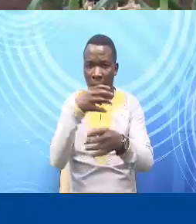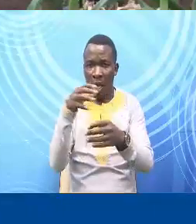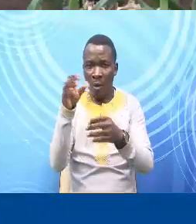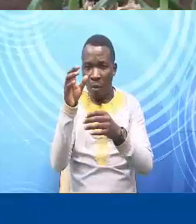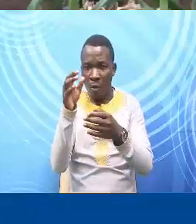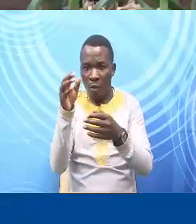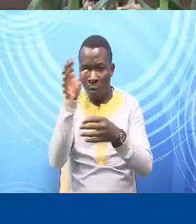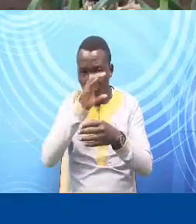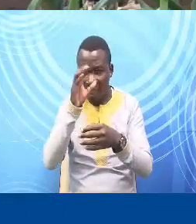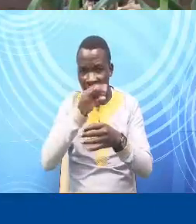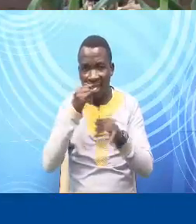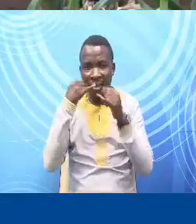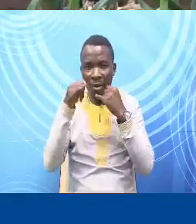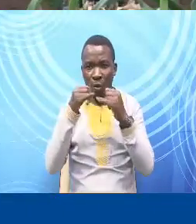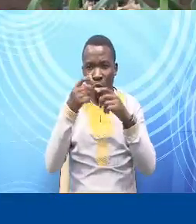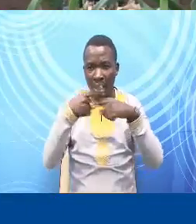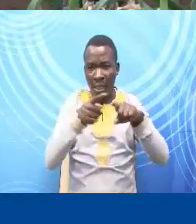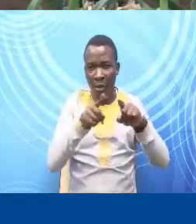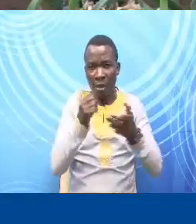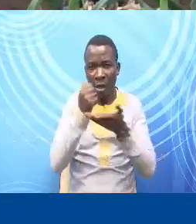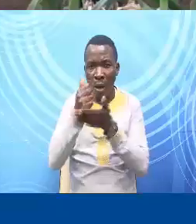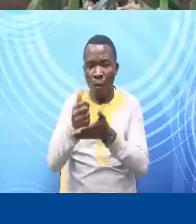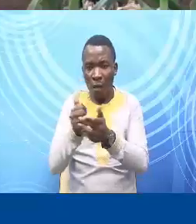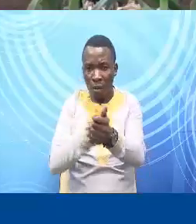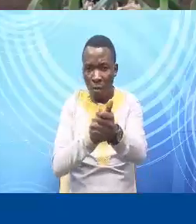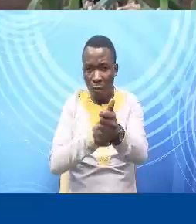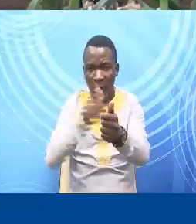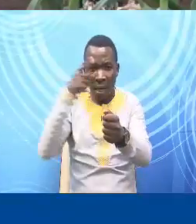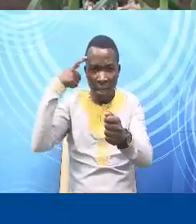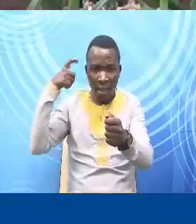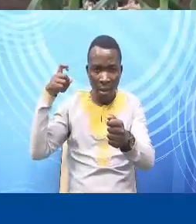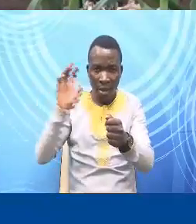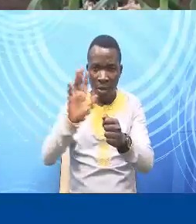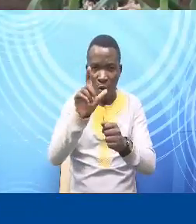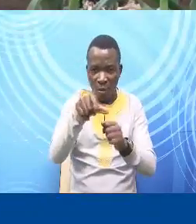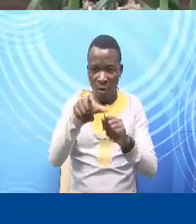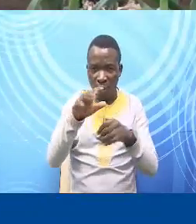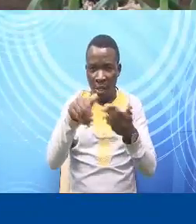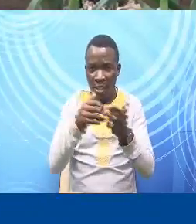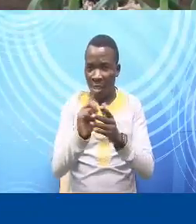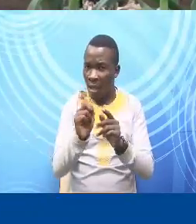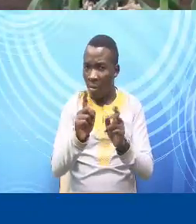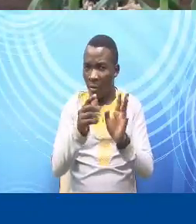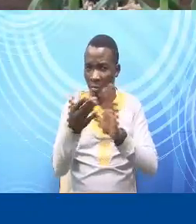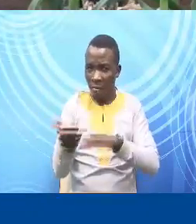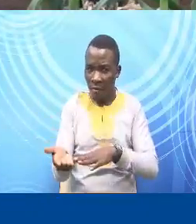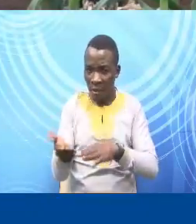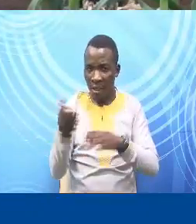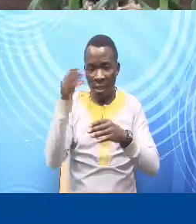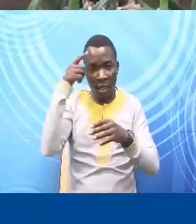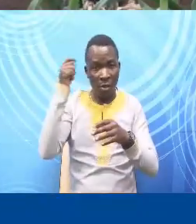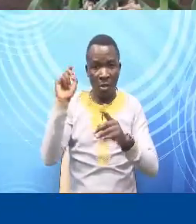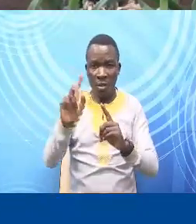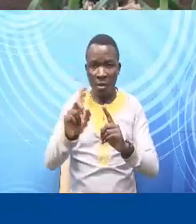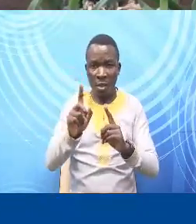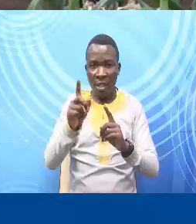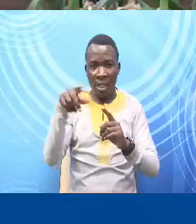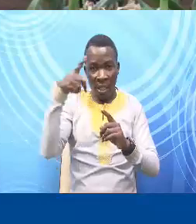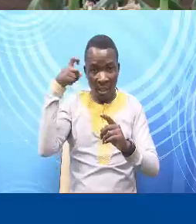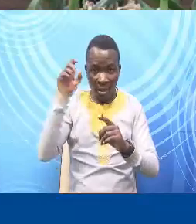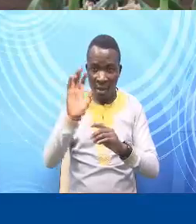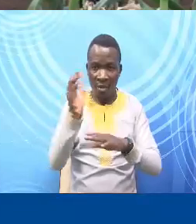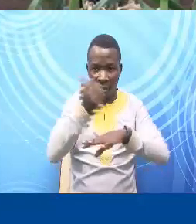amakuru atandukanye yagufasha gukurikirana inzozi zawe. Umuntu wese ntakwiye gupfana inzozi, ahubwo inzozi zawe zishyira ahabona, zihinduke